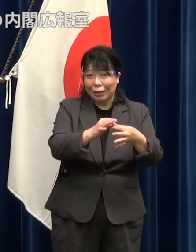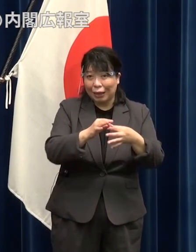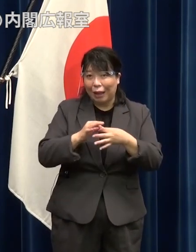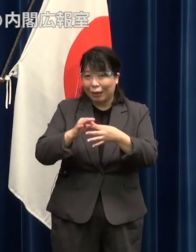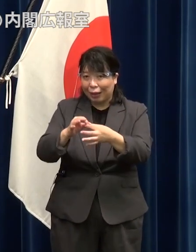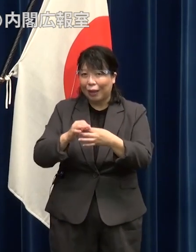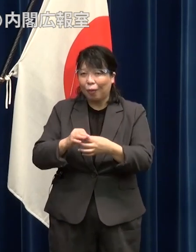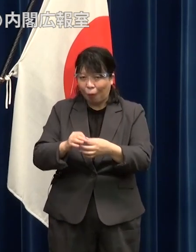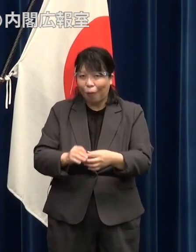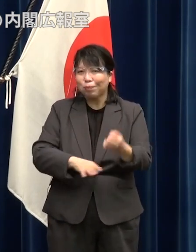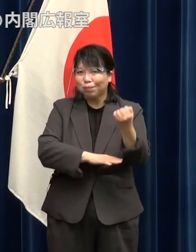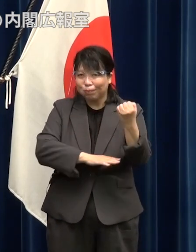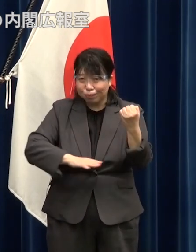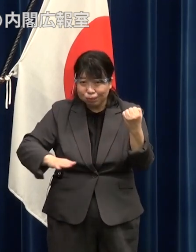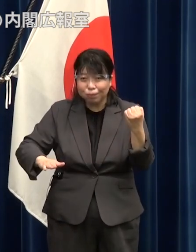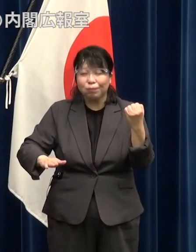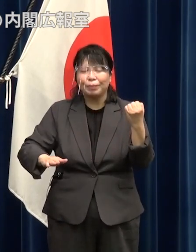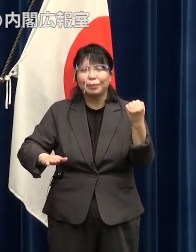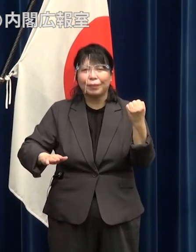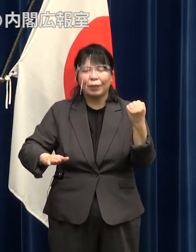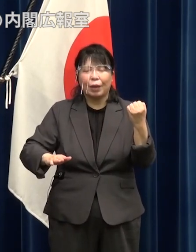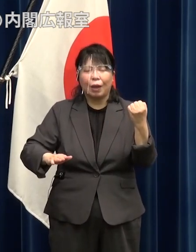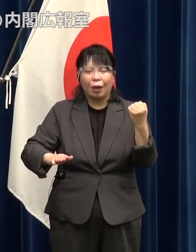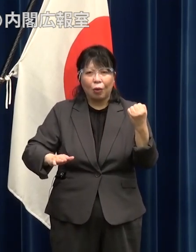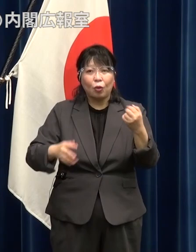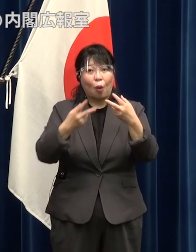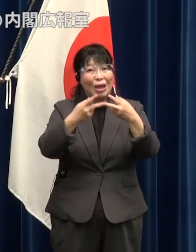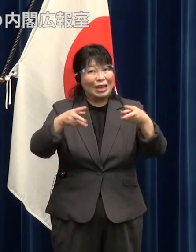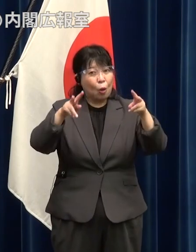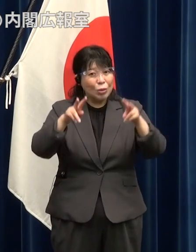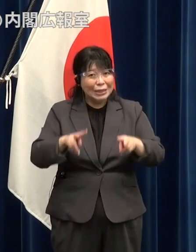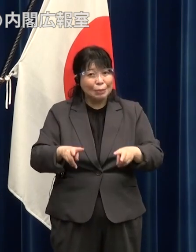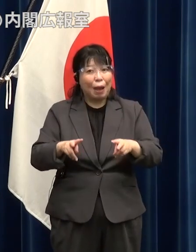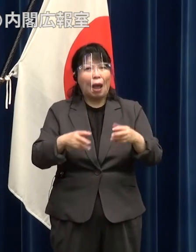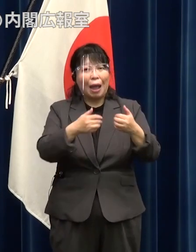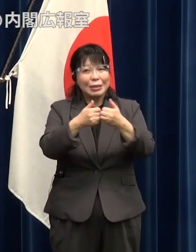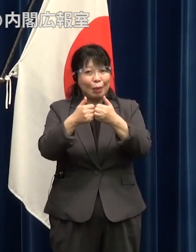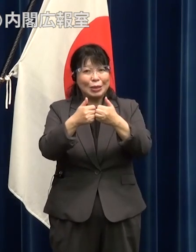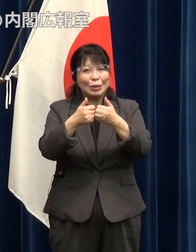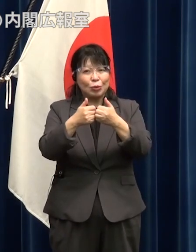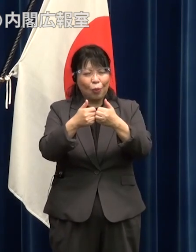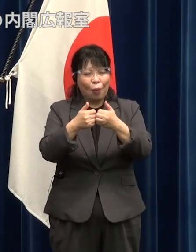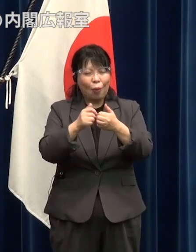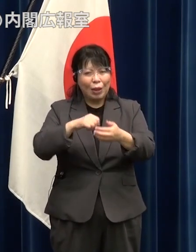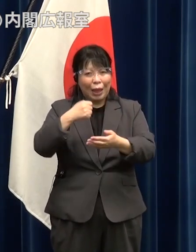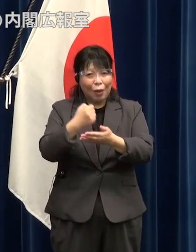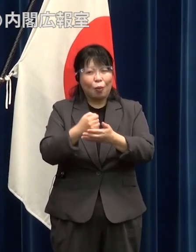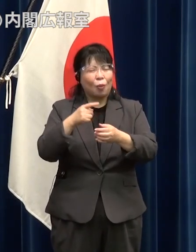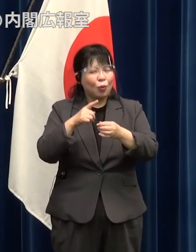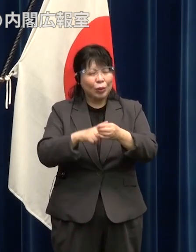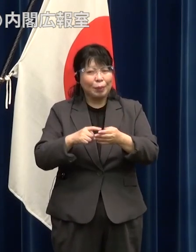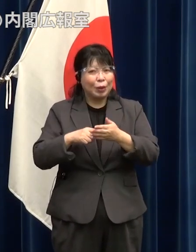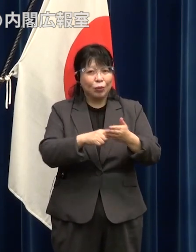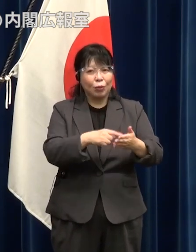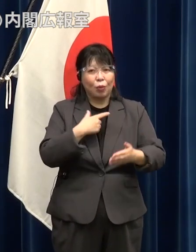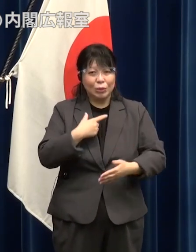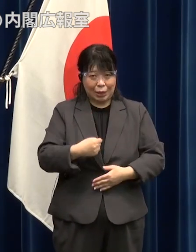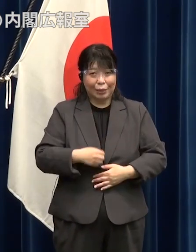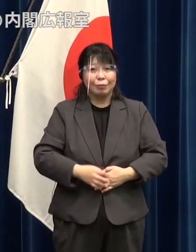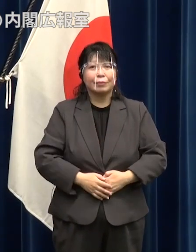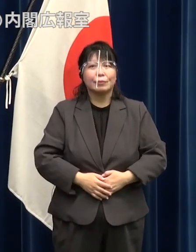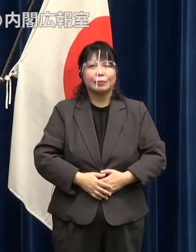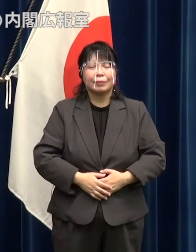てこの広島サミット成功に向けてさまざまな努力を行っていきたいと考えています